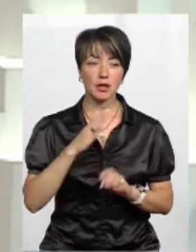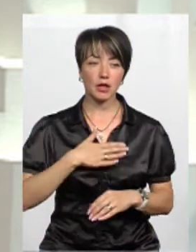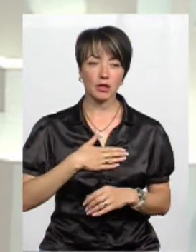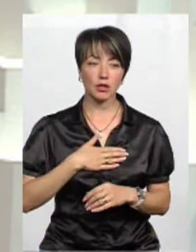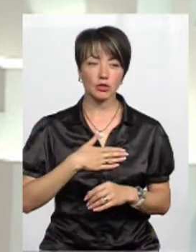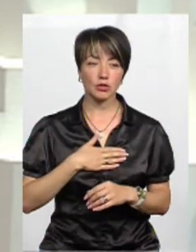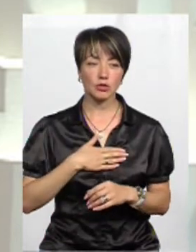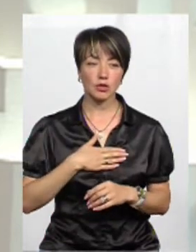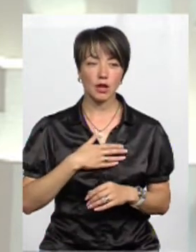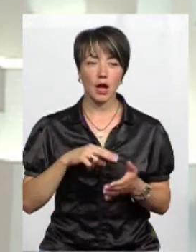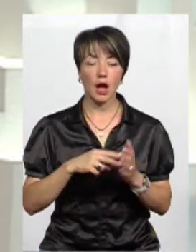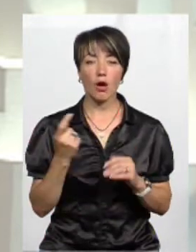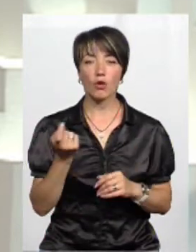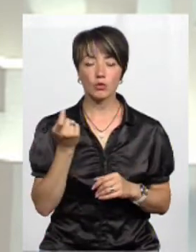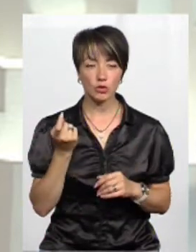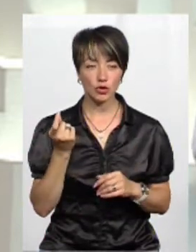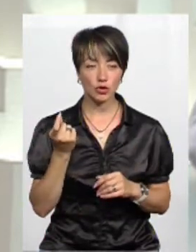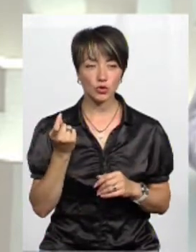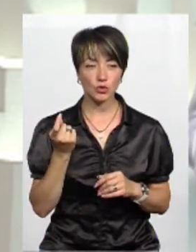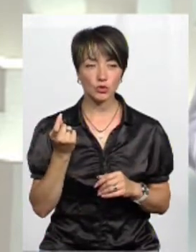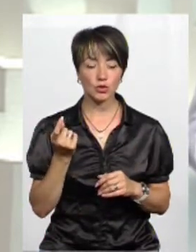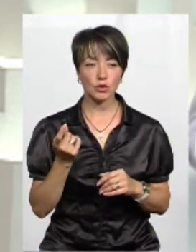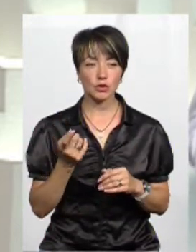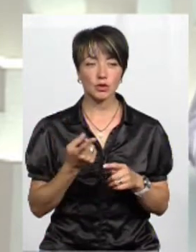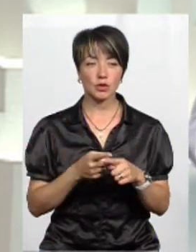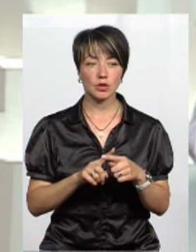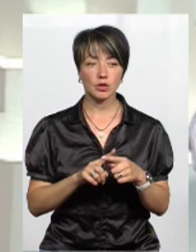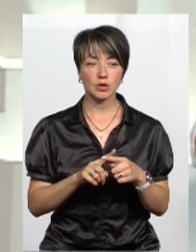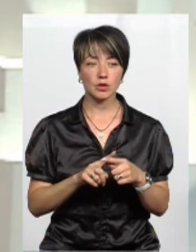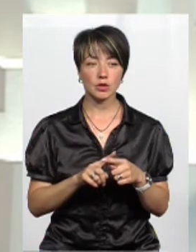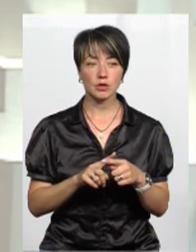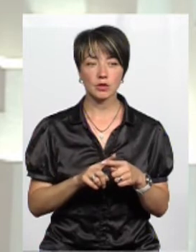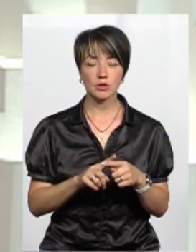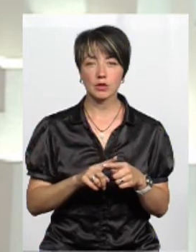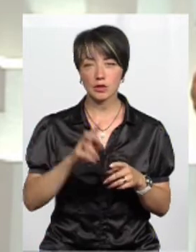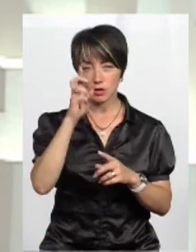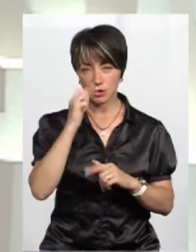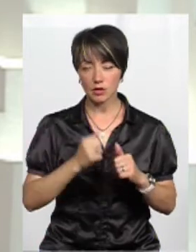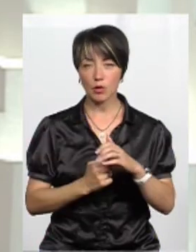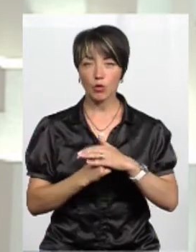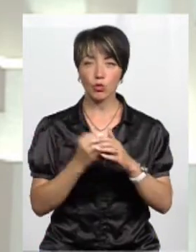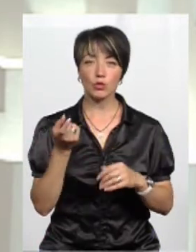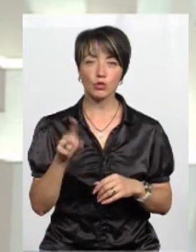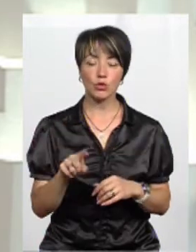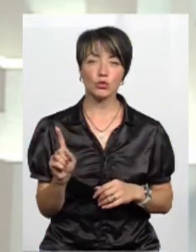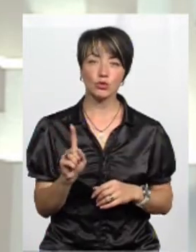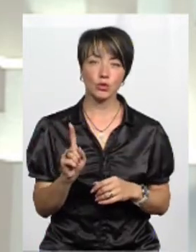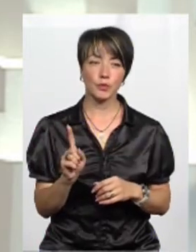нашої економічної спроможності держави, яка буде також запорукою того, що